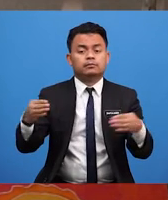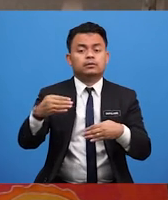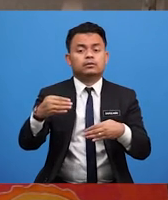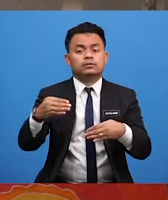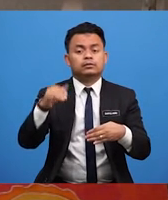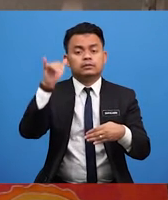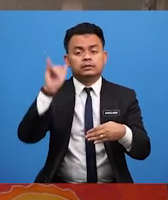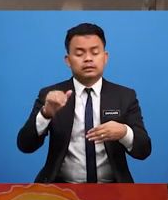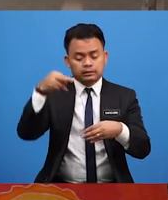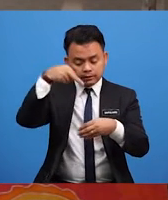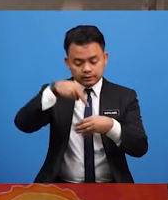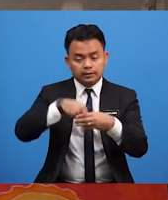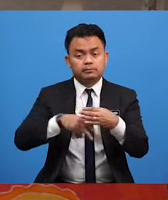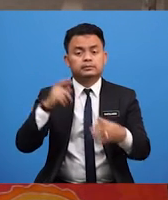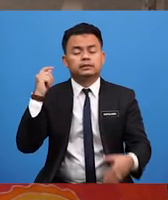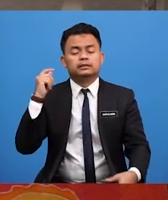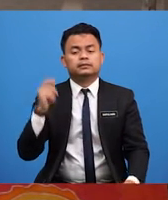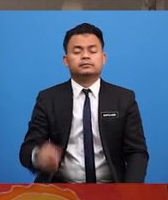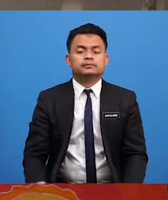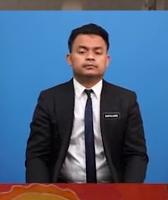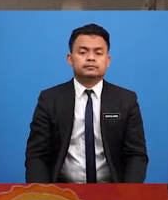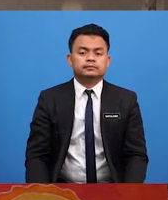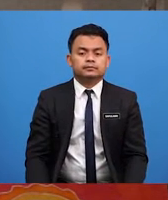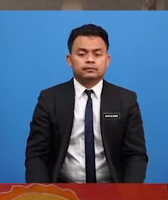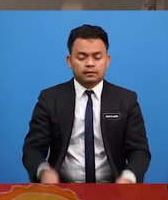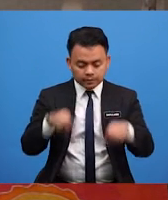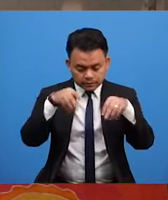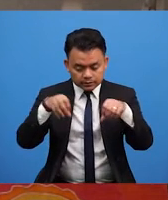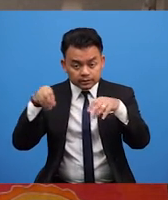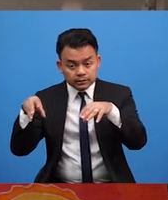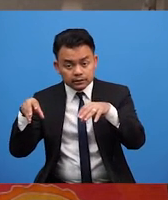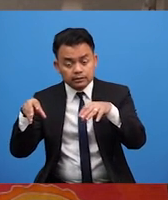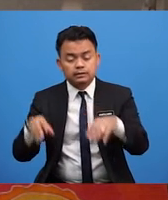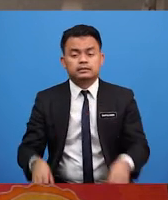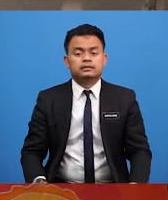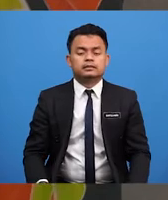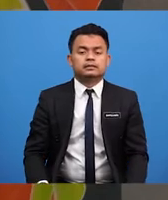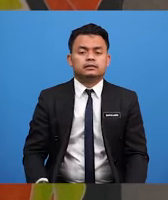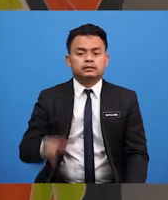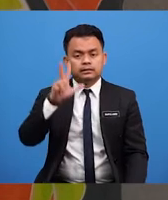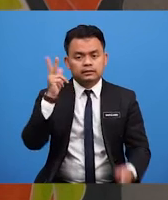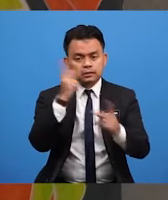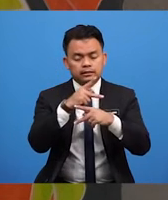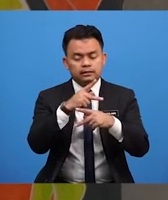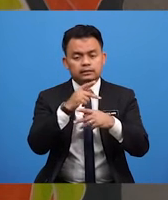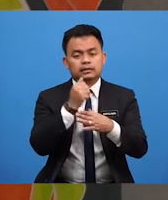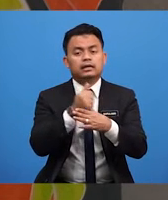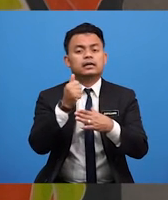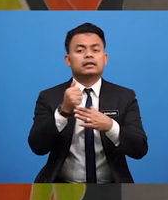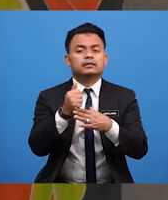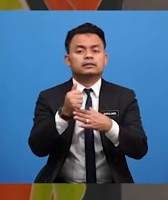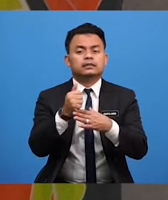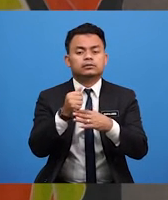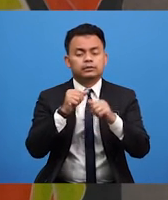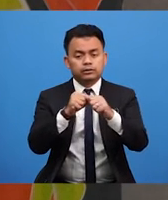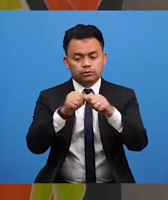batik sekurang-kurangnya 3 kali atau mengikut kesesuaian saiz blok. Pastikan rendisan